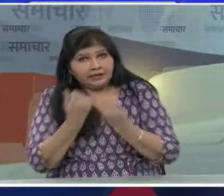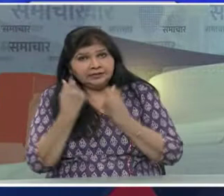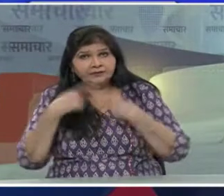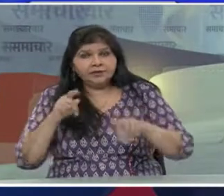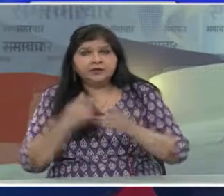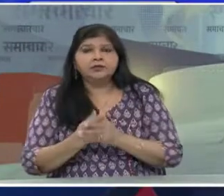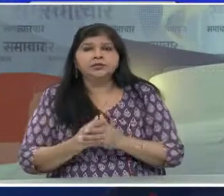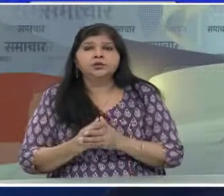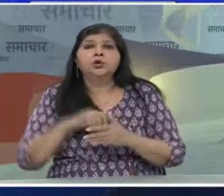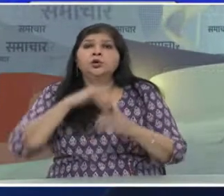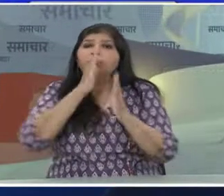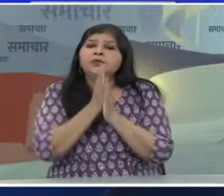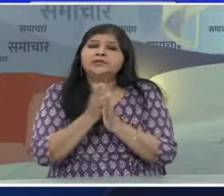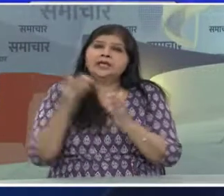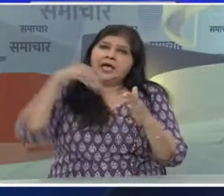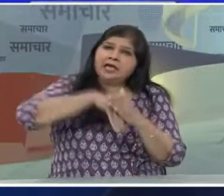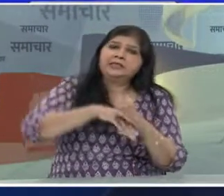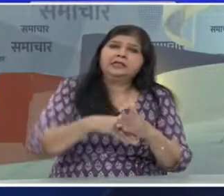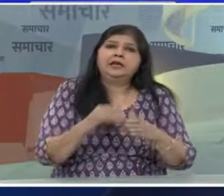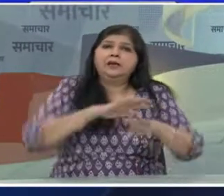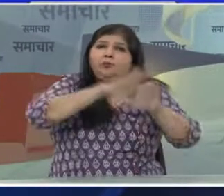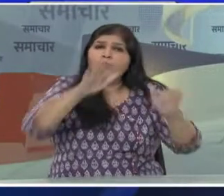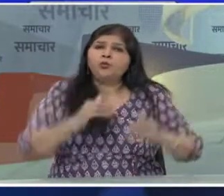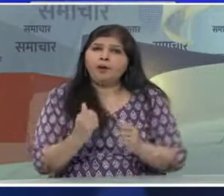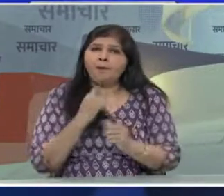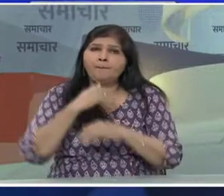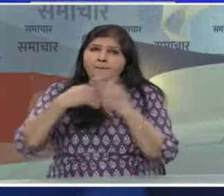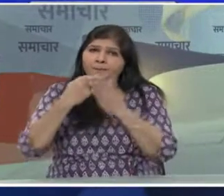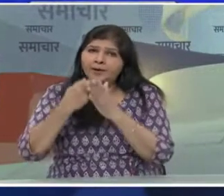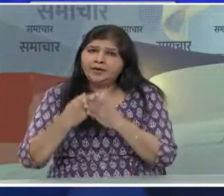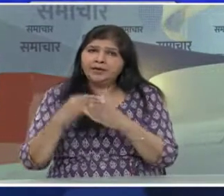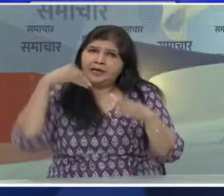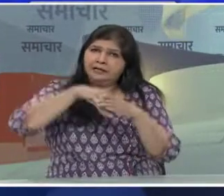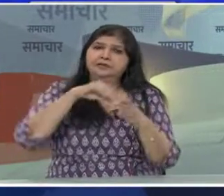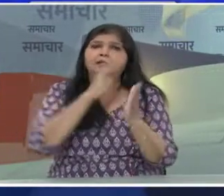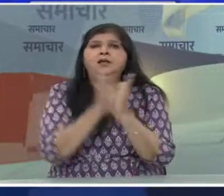वो कैपेसिटी बिल्डिंग के माध्यम से ही हो पाएगा।